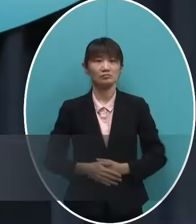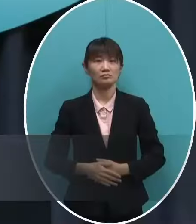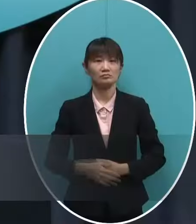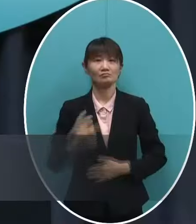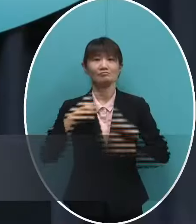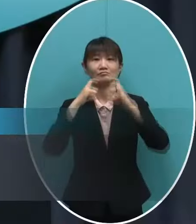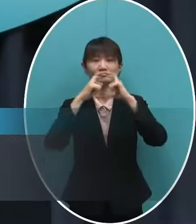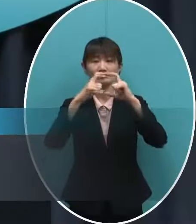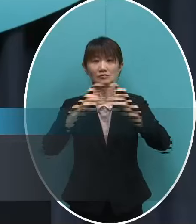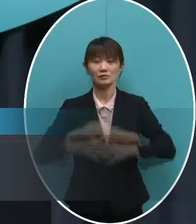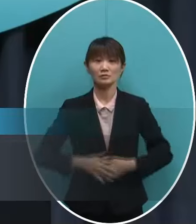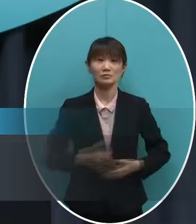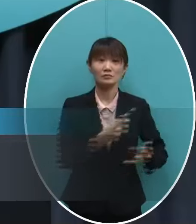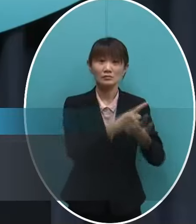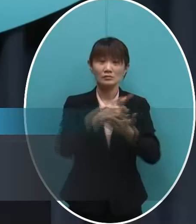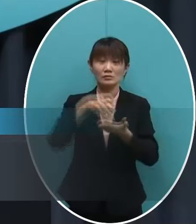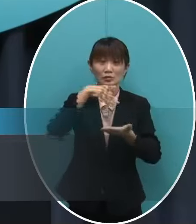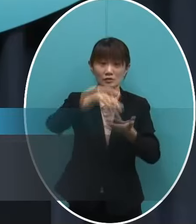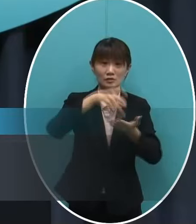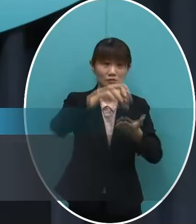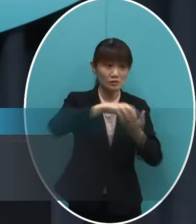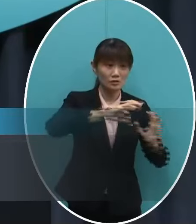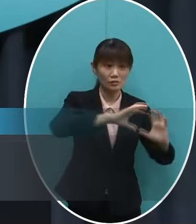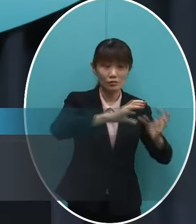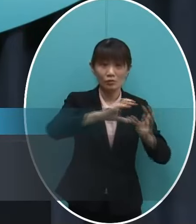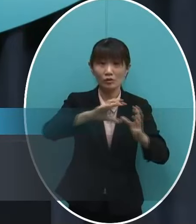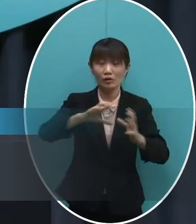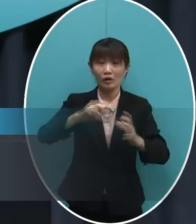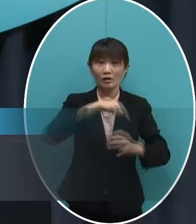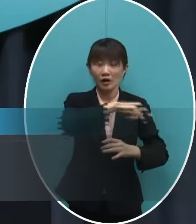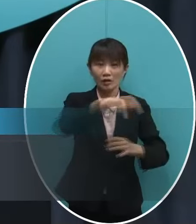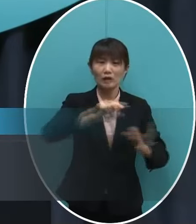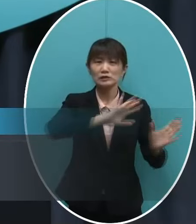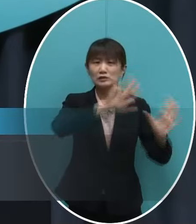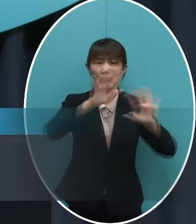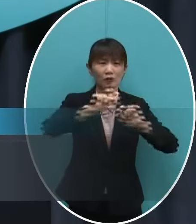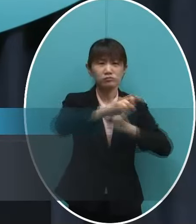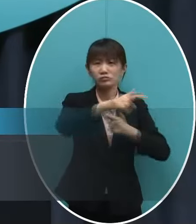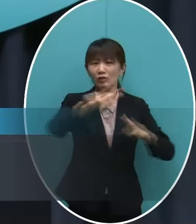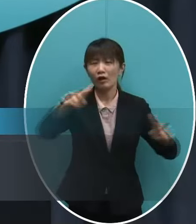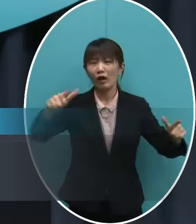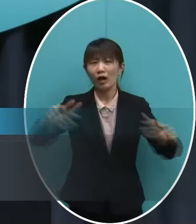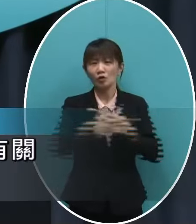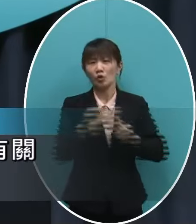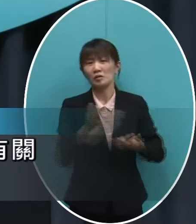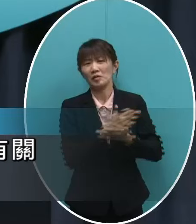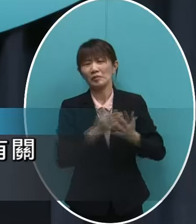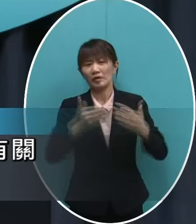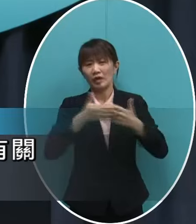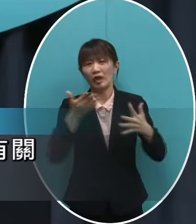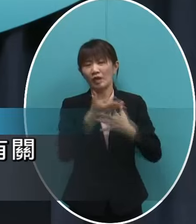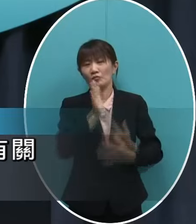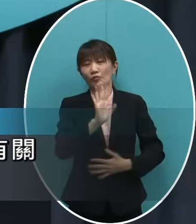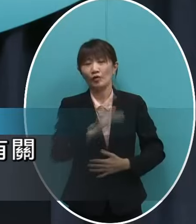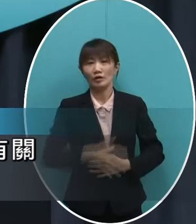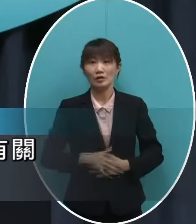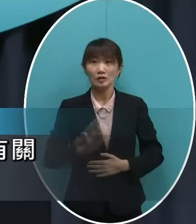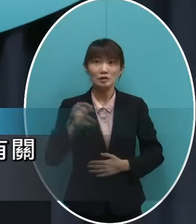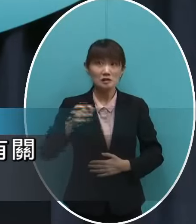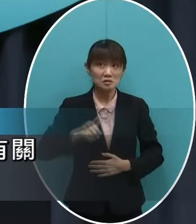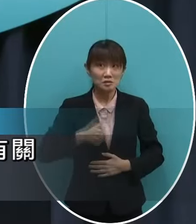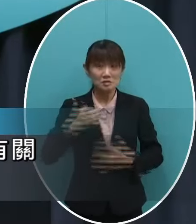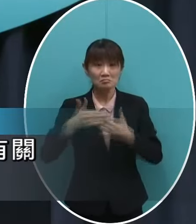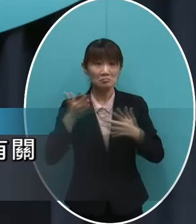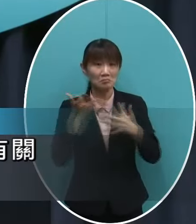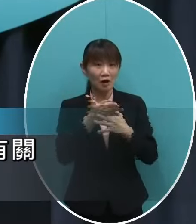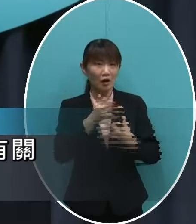关。 每个签证待遇异动的个案情形都不一样，不能一概而论，但外交部都不能排除与